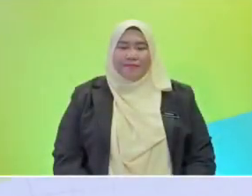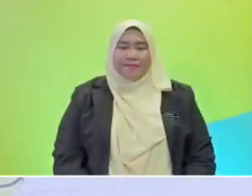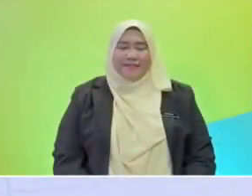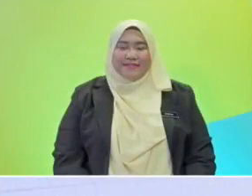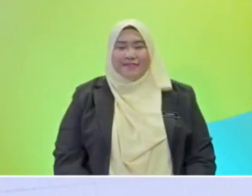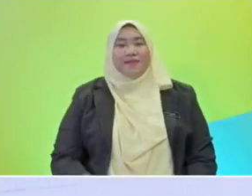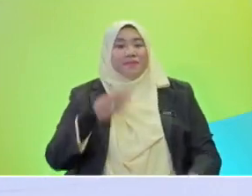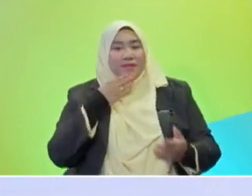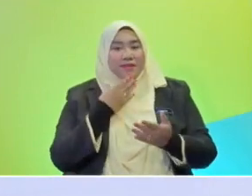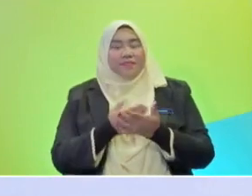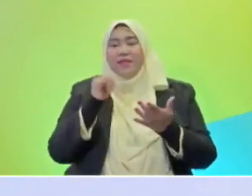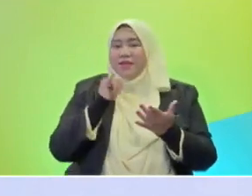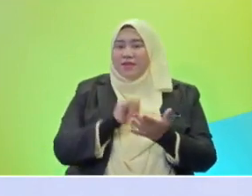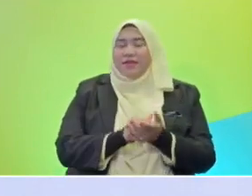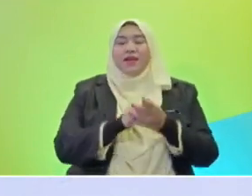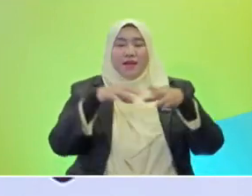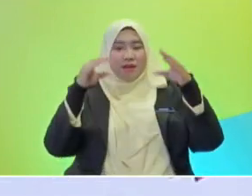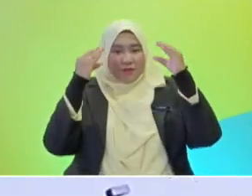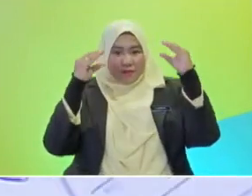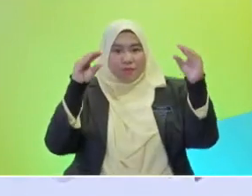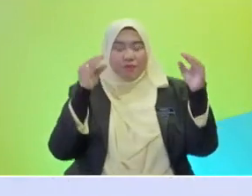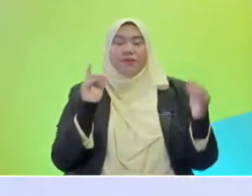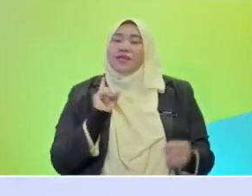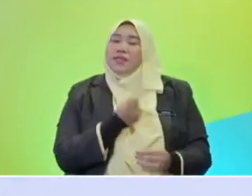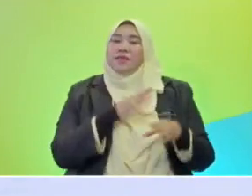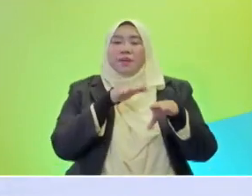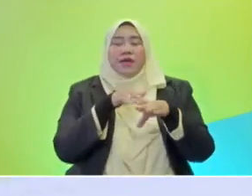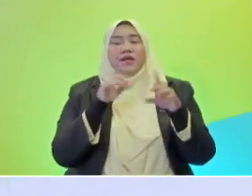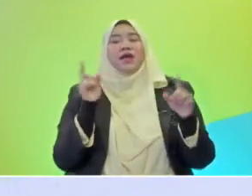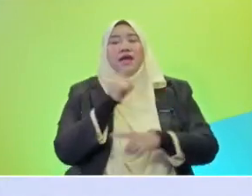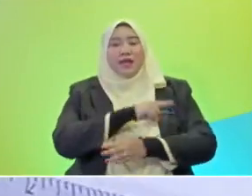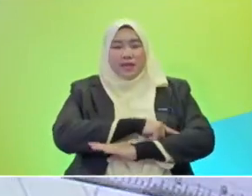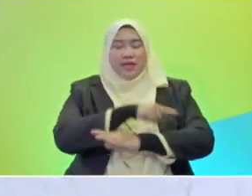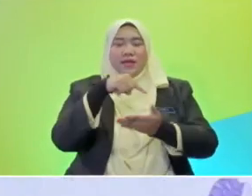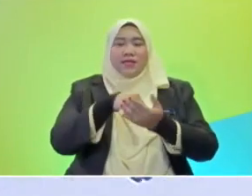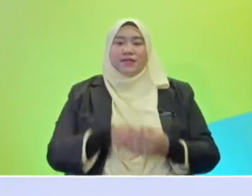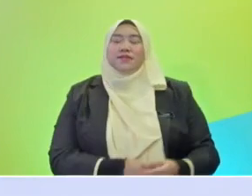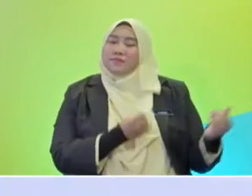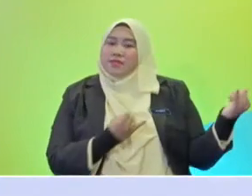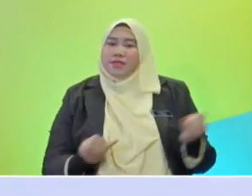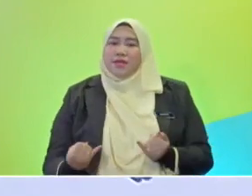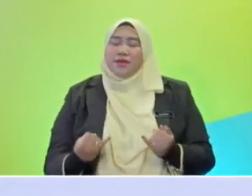baik itulah dia profil kuliah akan menemani event hari ini kita persilahkan cekgu Jayapura